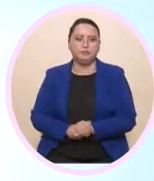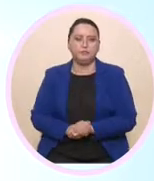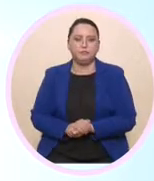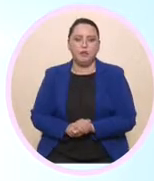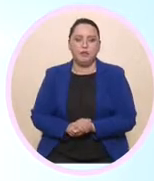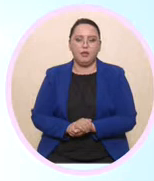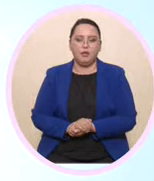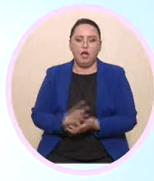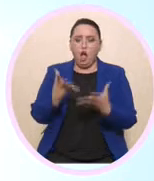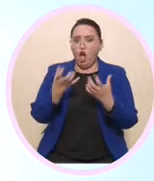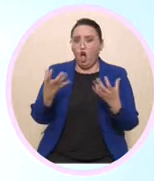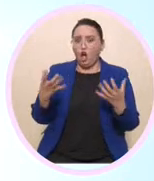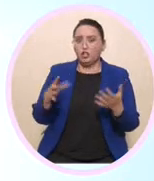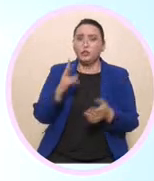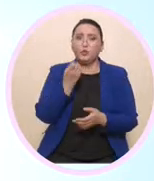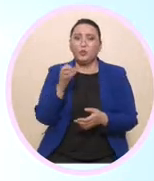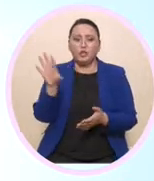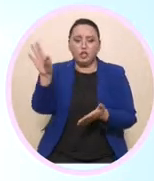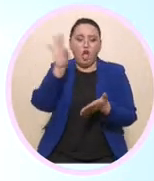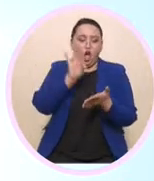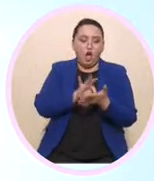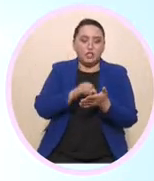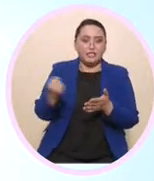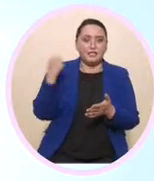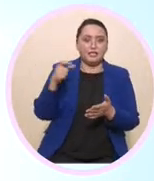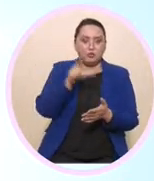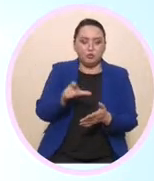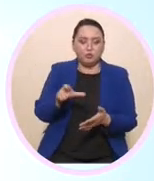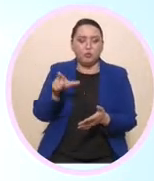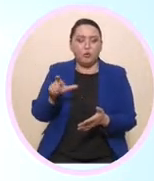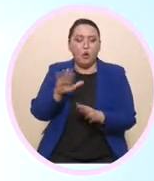Багшаасаа олон үйл төвөрлөн бичсэн хүүхэд бол маш сайн байна.